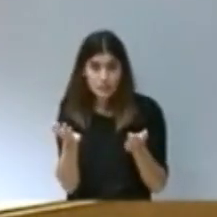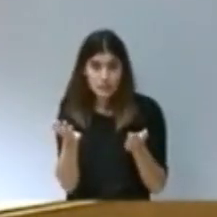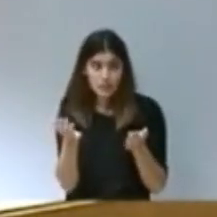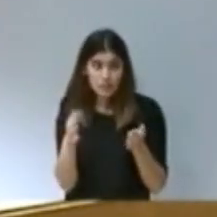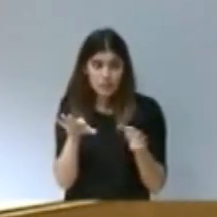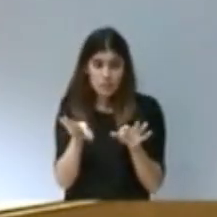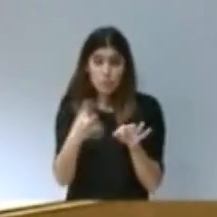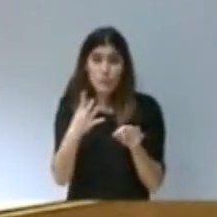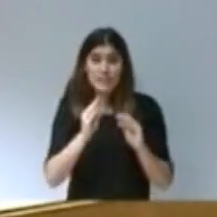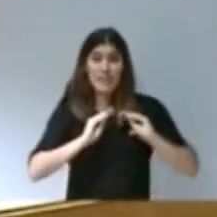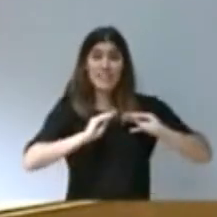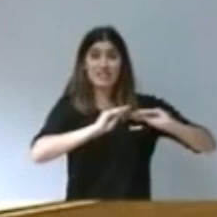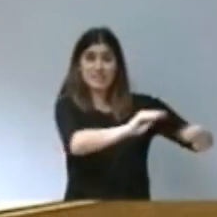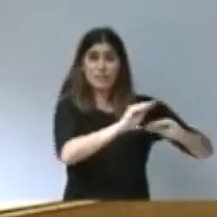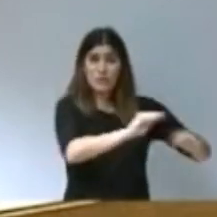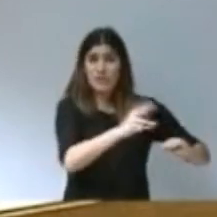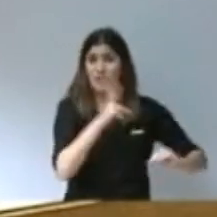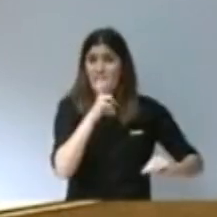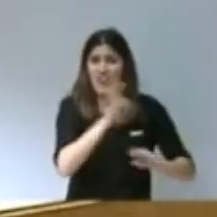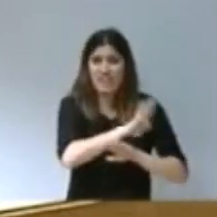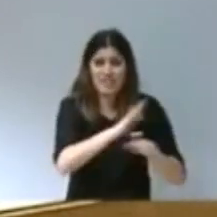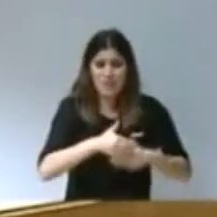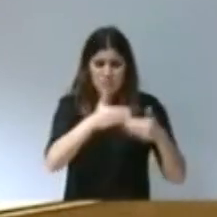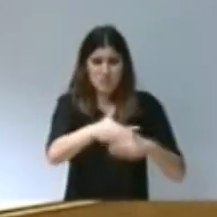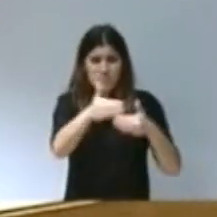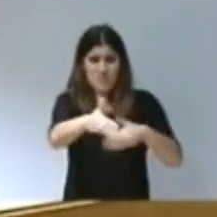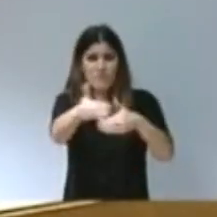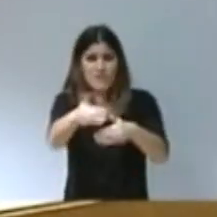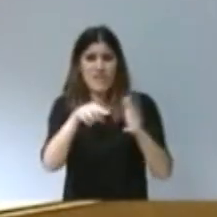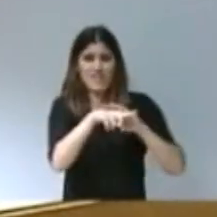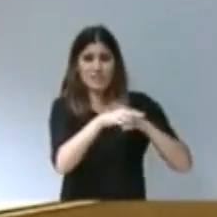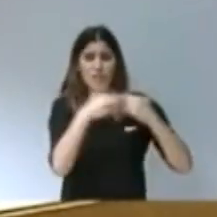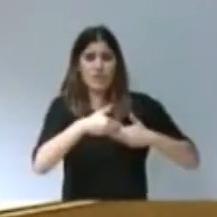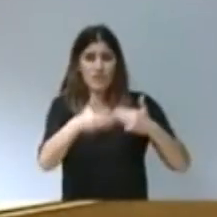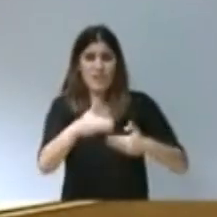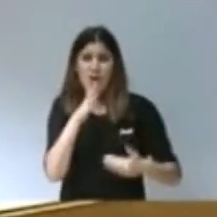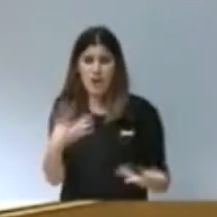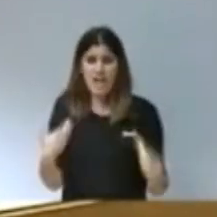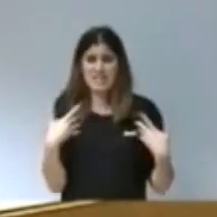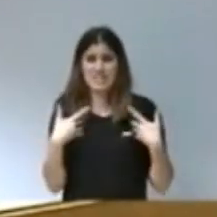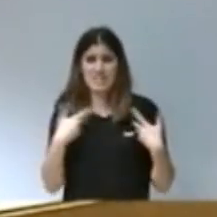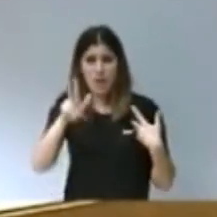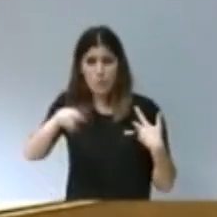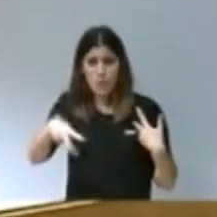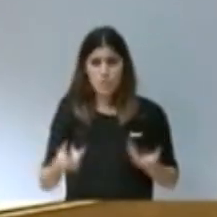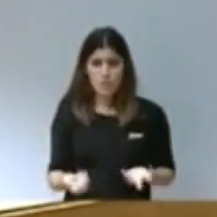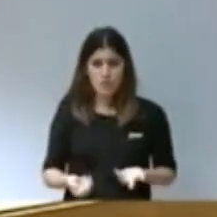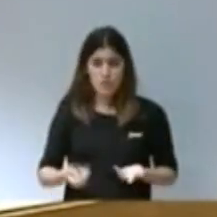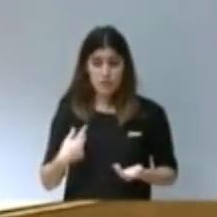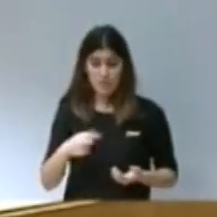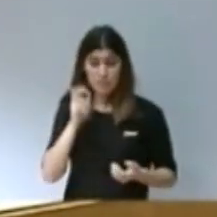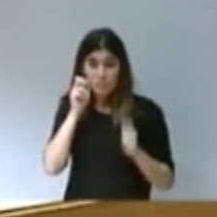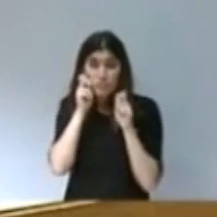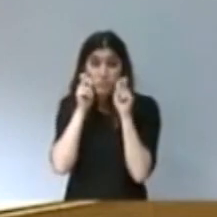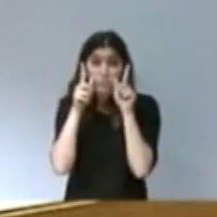la sort de la seva ruïna en diferit, que encara avui estem pagant, de